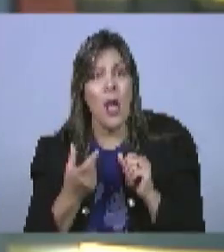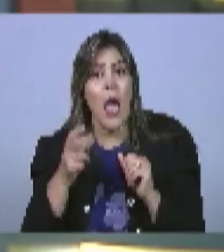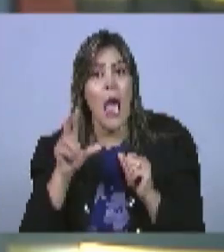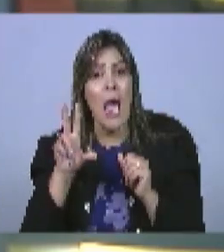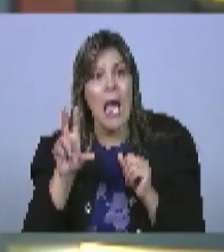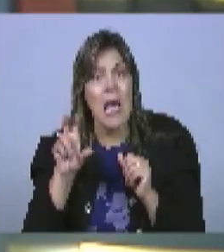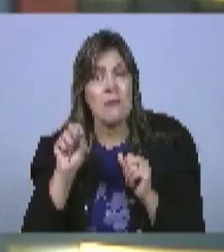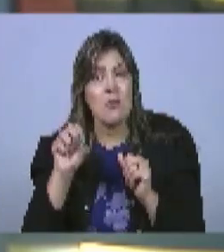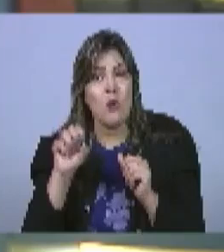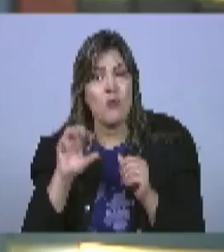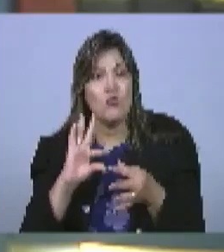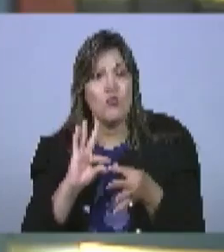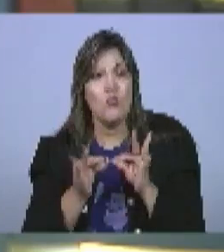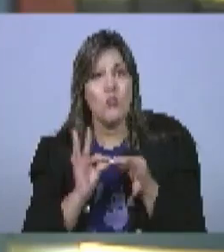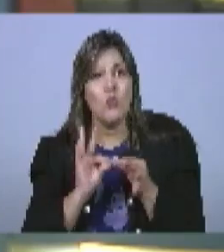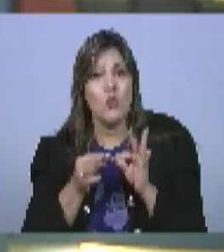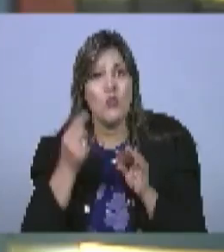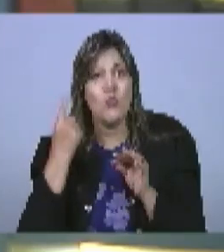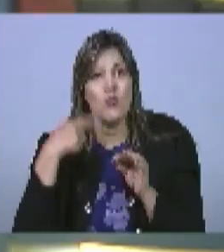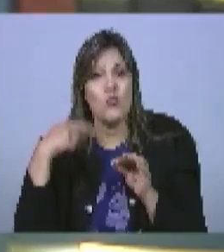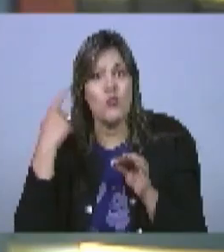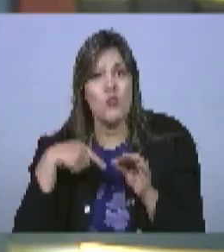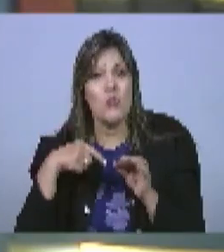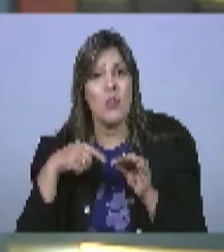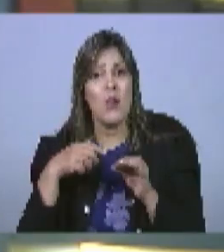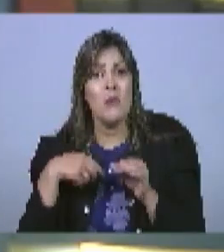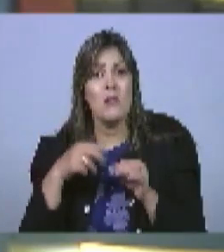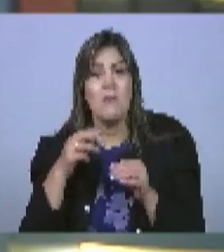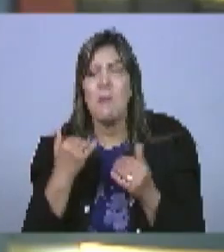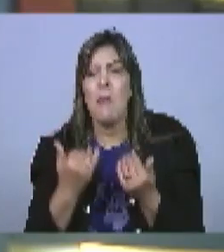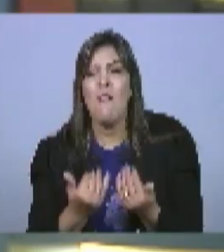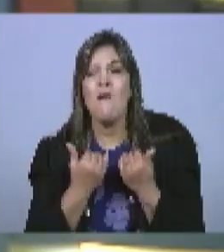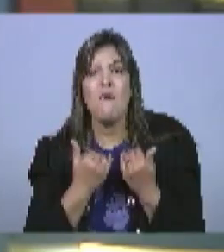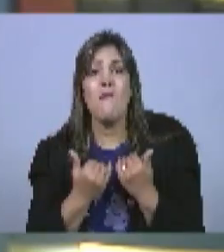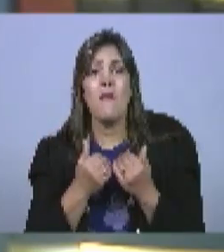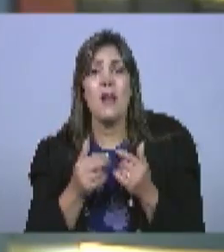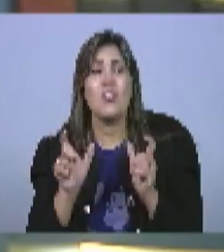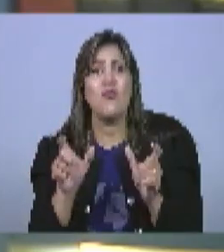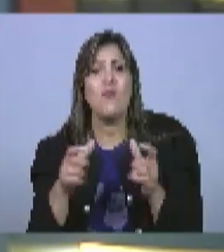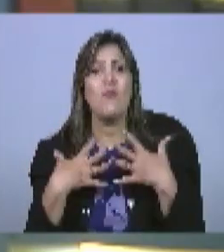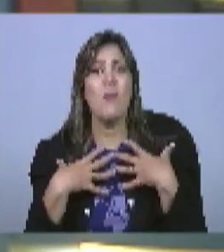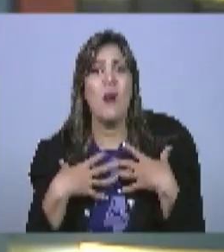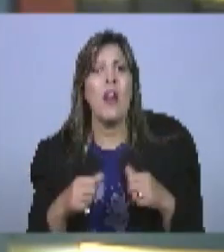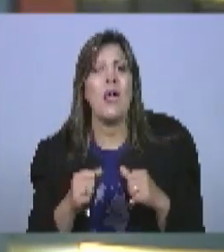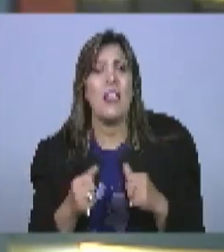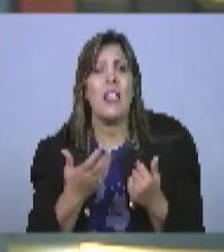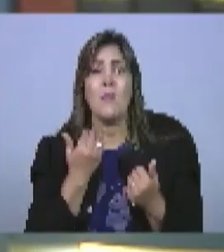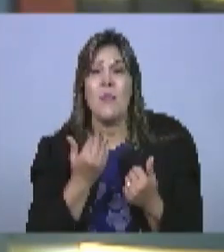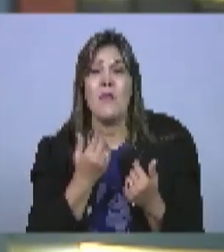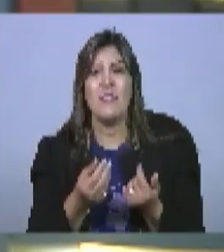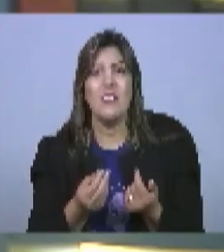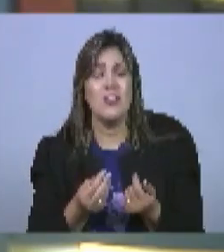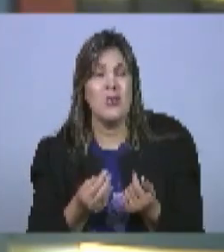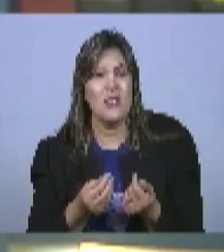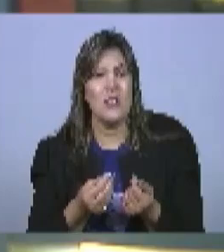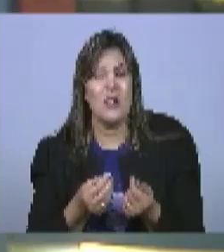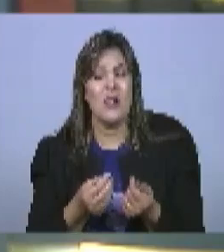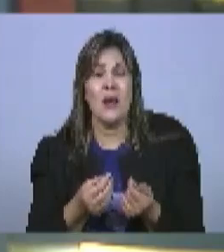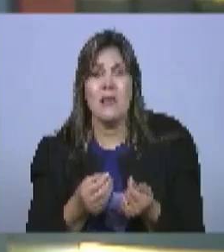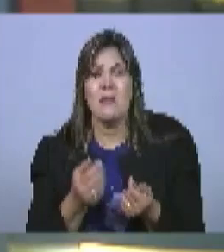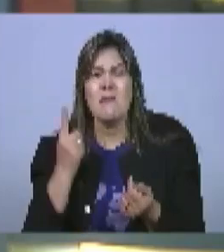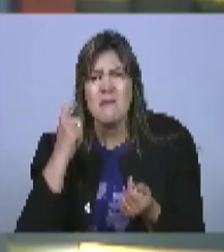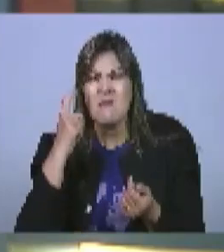25 مليون سوداني يعانون من انعدام الامن الغذائي رقم كبير كارثه انسانيه